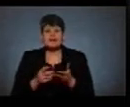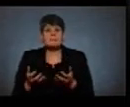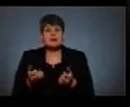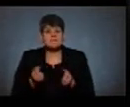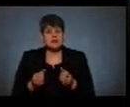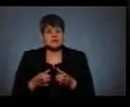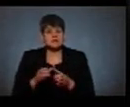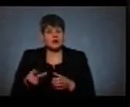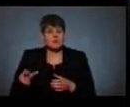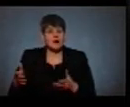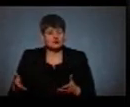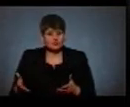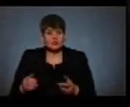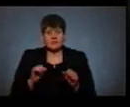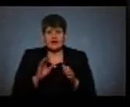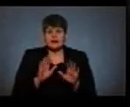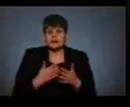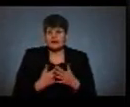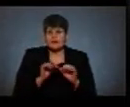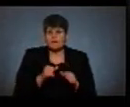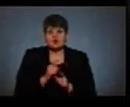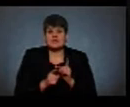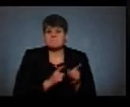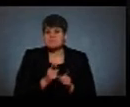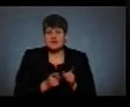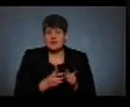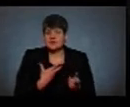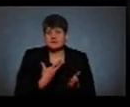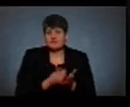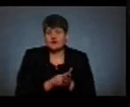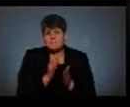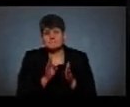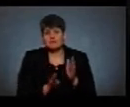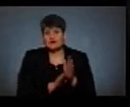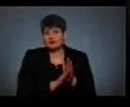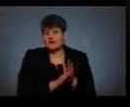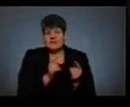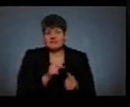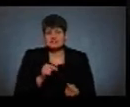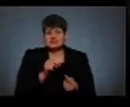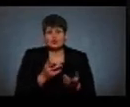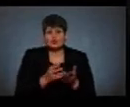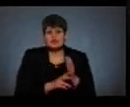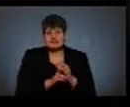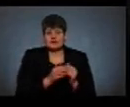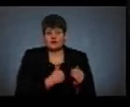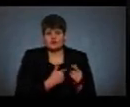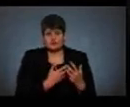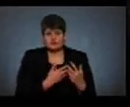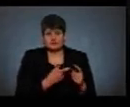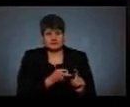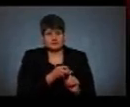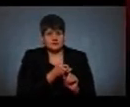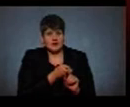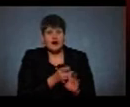сказано, що от може приймати, може міняти своє підпорядкування, визначатися, до якої церкви хоче належати, але